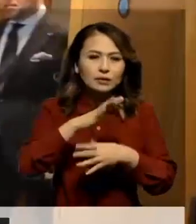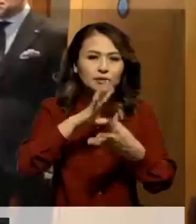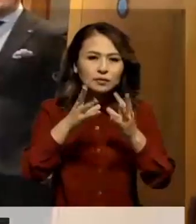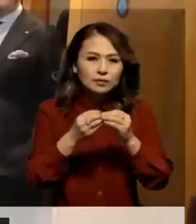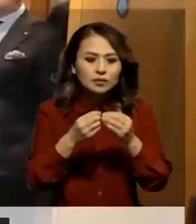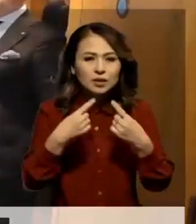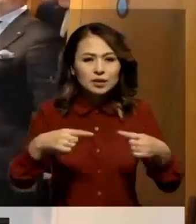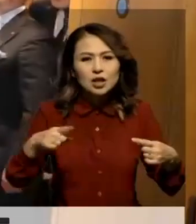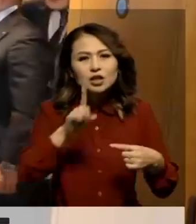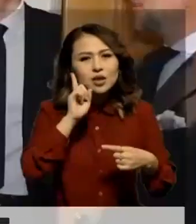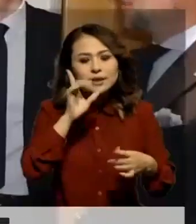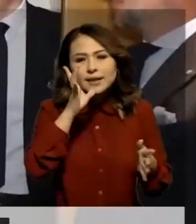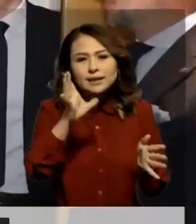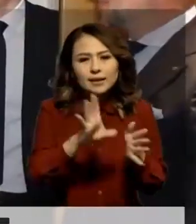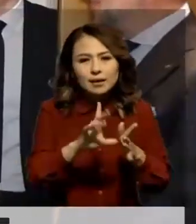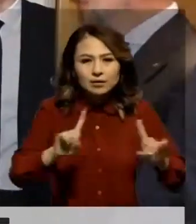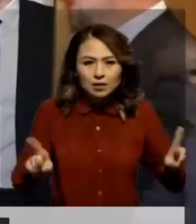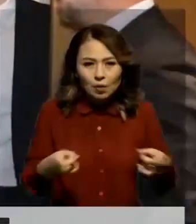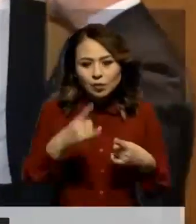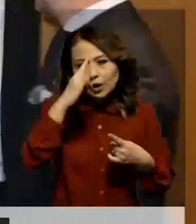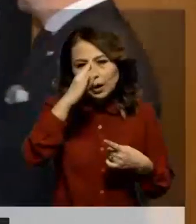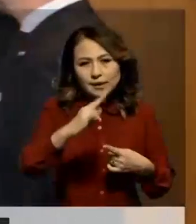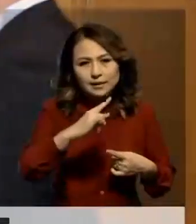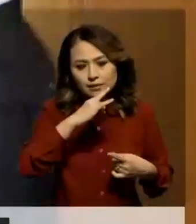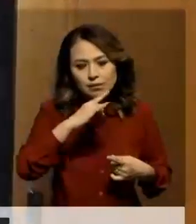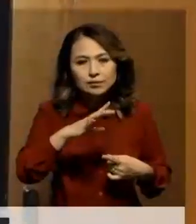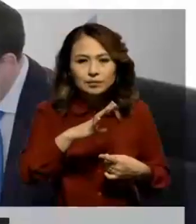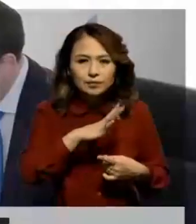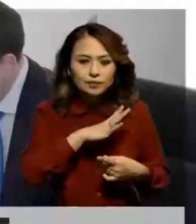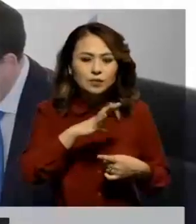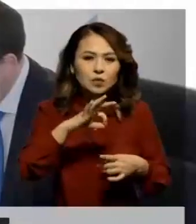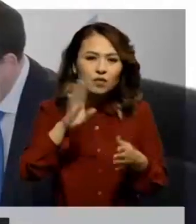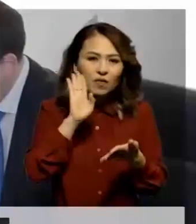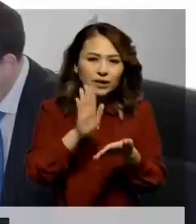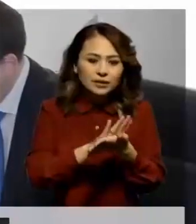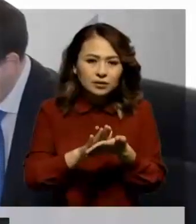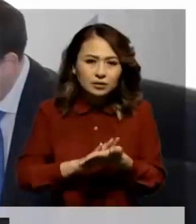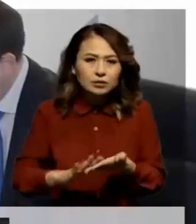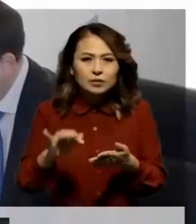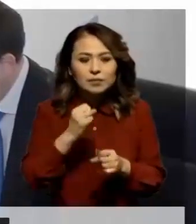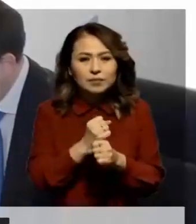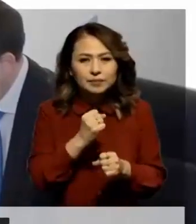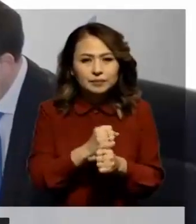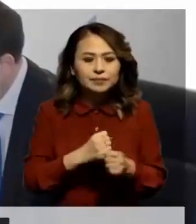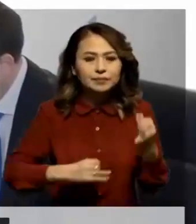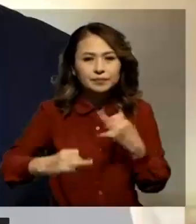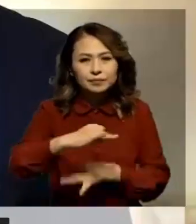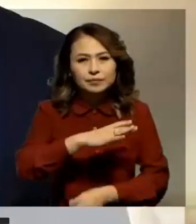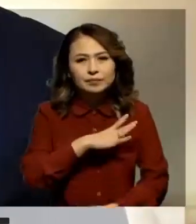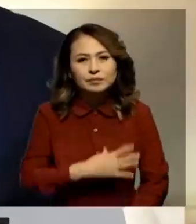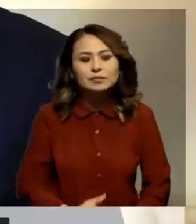әртараптандыру, жасыл энергетиканы дамыту, сондай-ақ Қазақстанда тұщыландыру және су тазарту құрылыстарын салу мәселелерін талқылады.